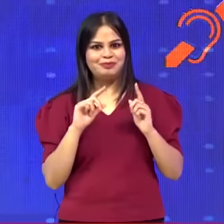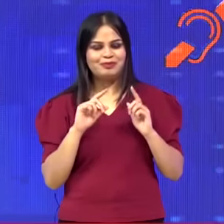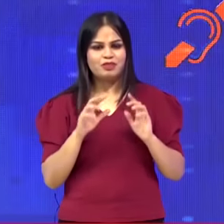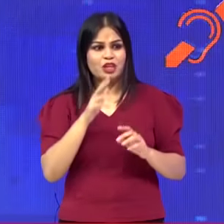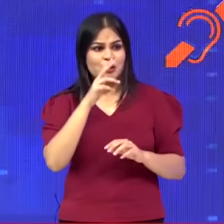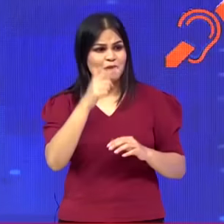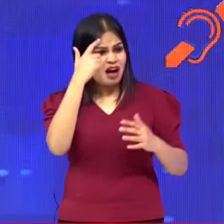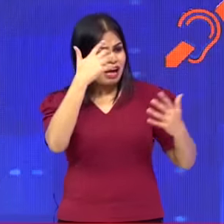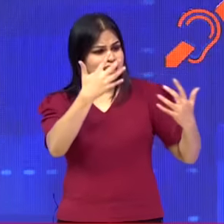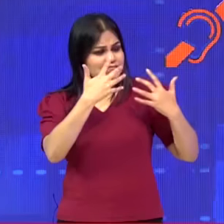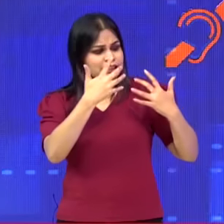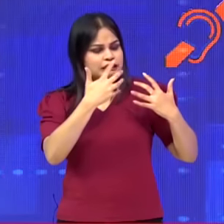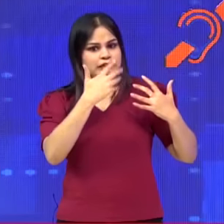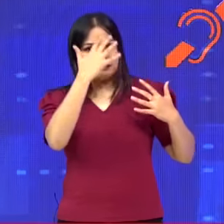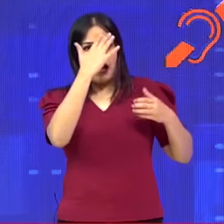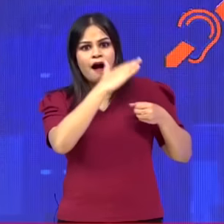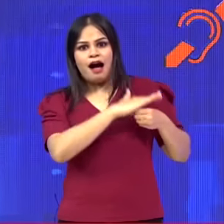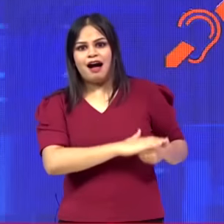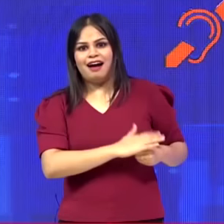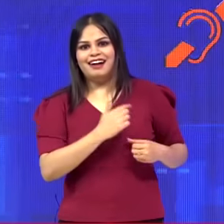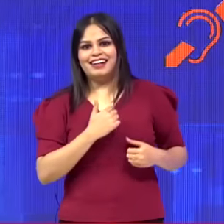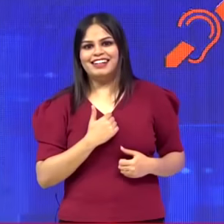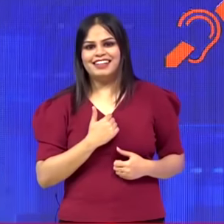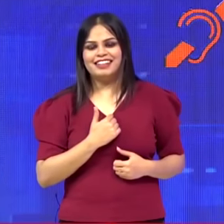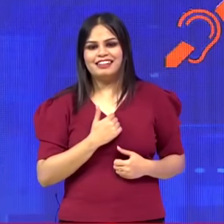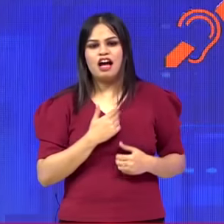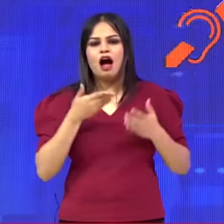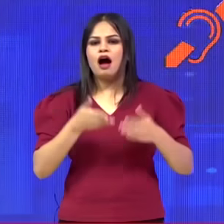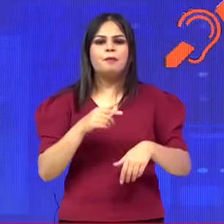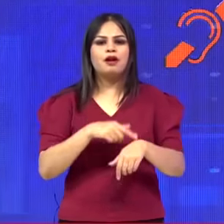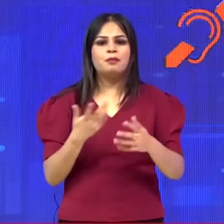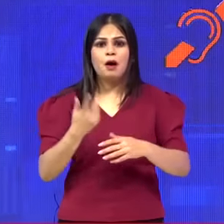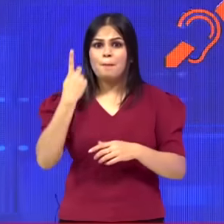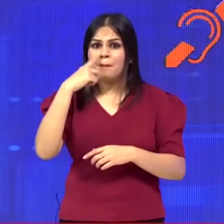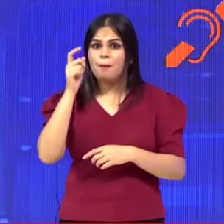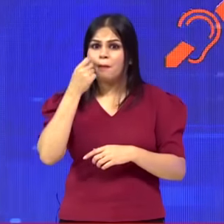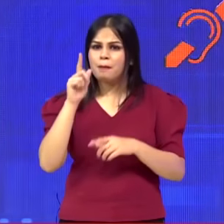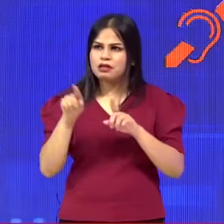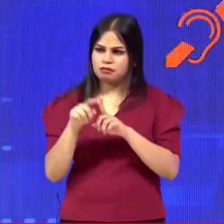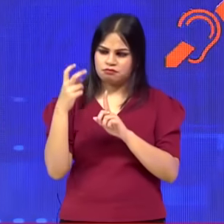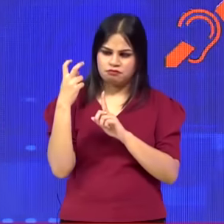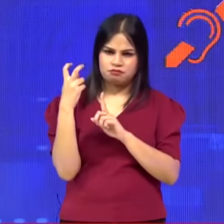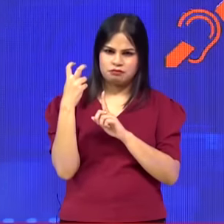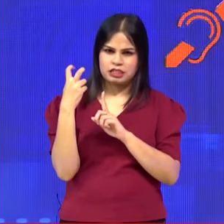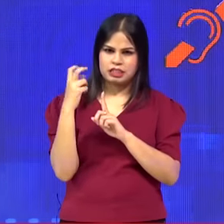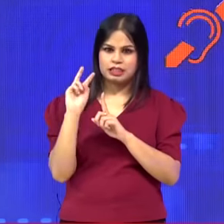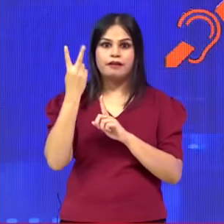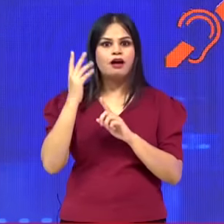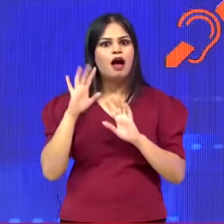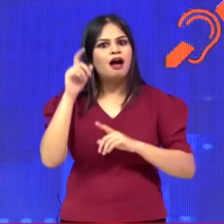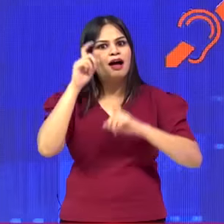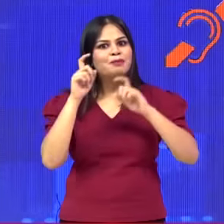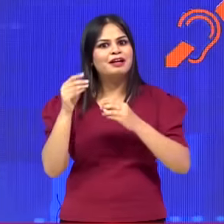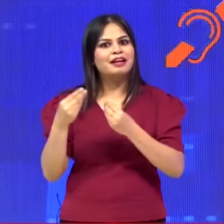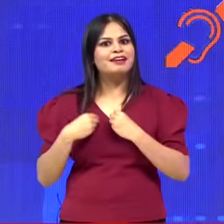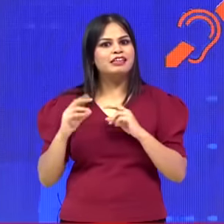सर इतना प्रेशर आ गया मुझ पर कि आजकल मेरे मदर और फादर भी मुझे ऐसे देखते हैं,